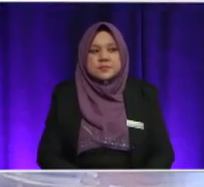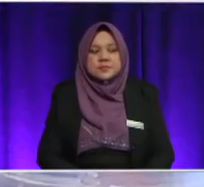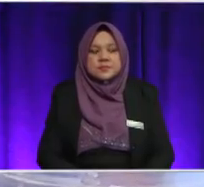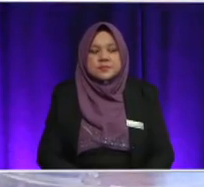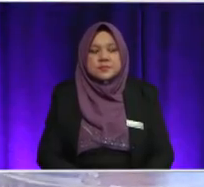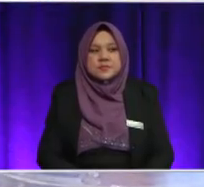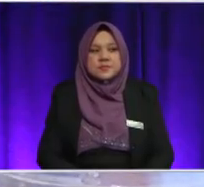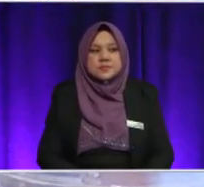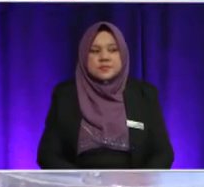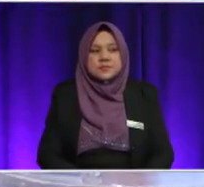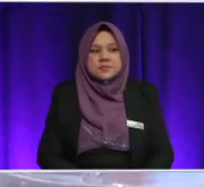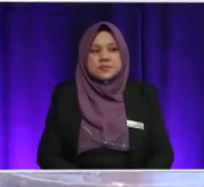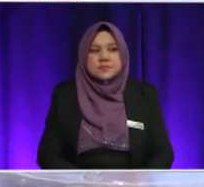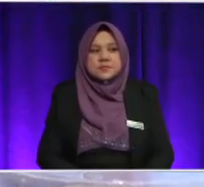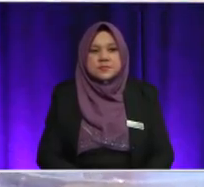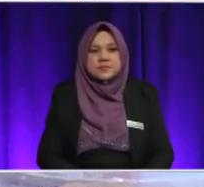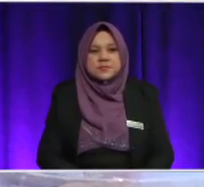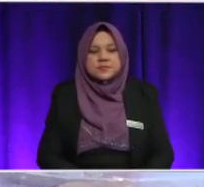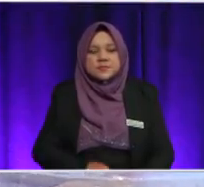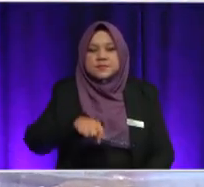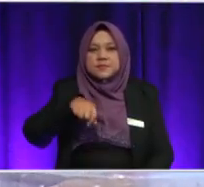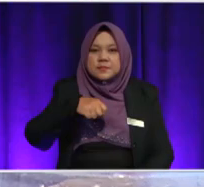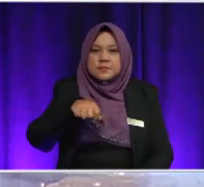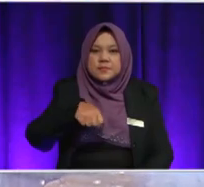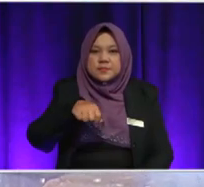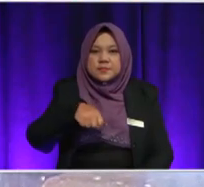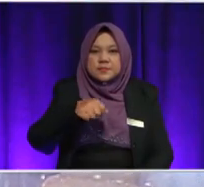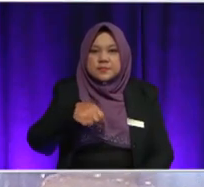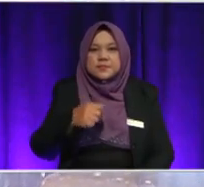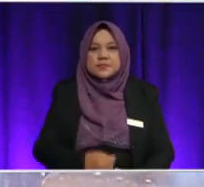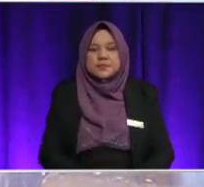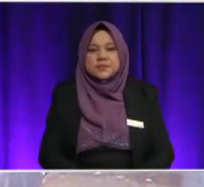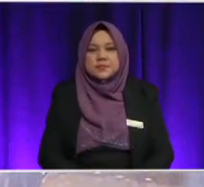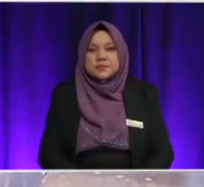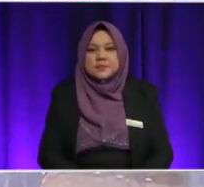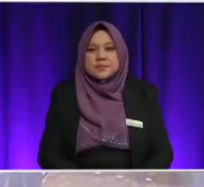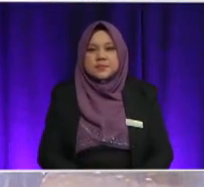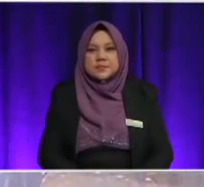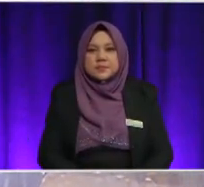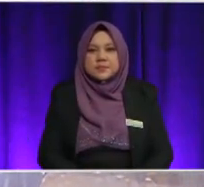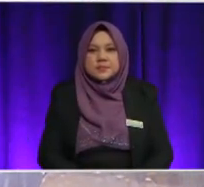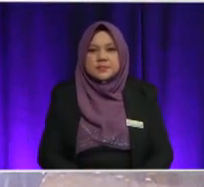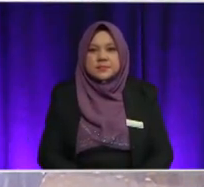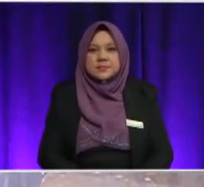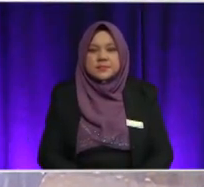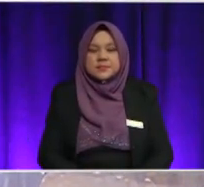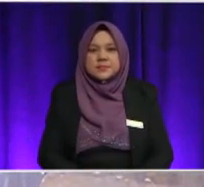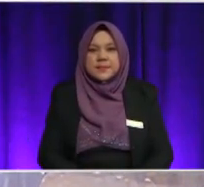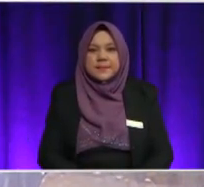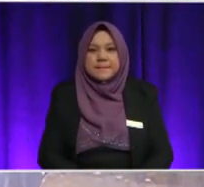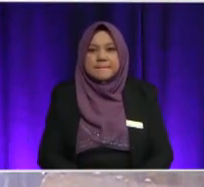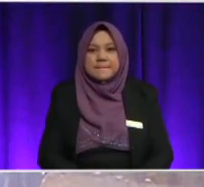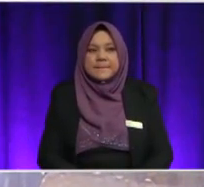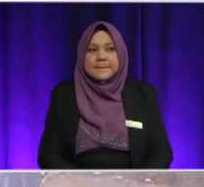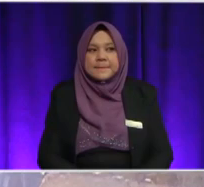pasti kita akan kasih kita akan kacau kan asam